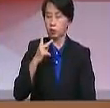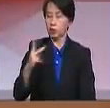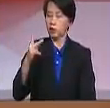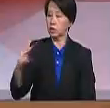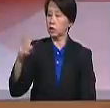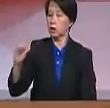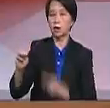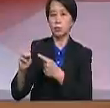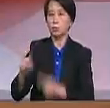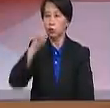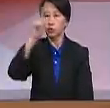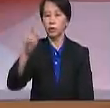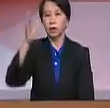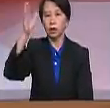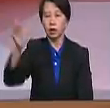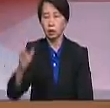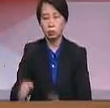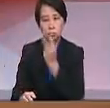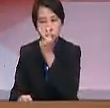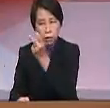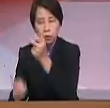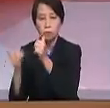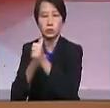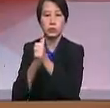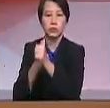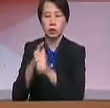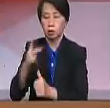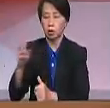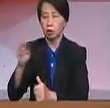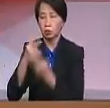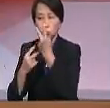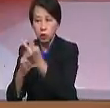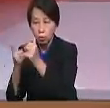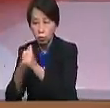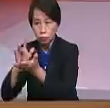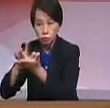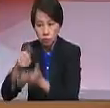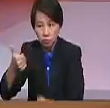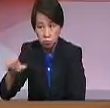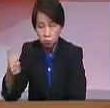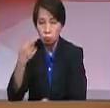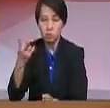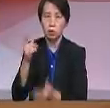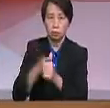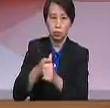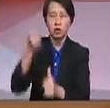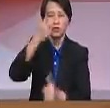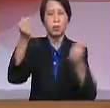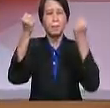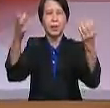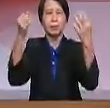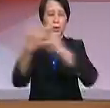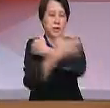Kesihatan pastinya akan meneliti meneliti dulu perkara tersebut. Because banyak